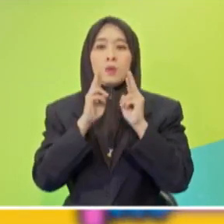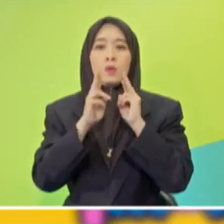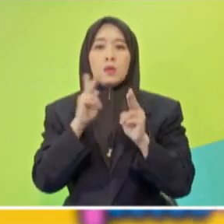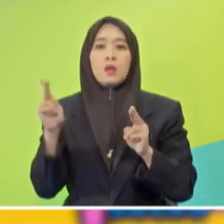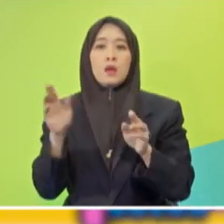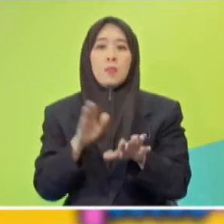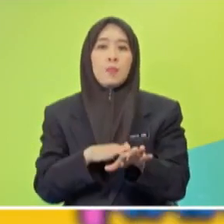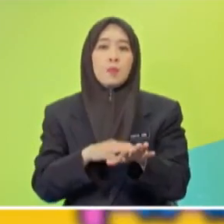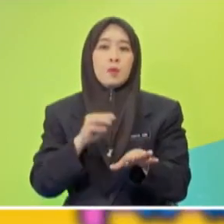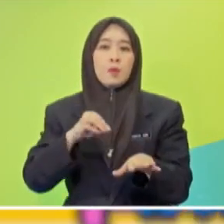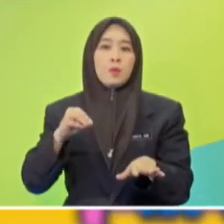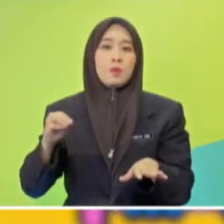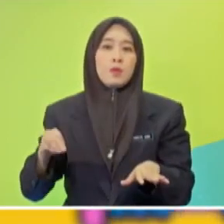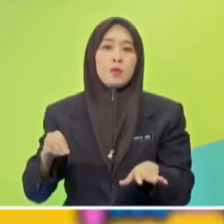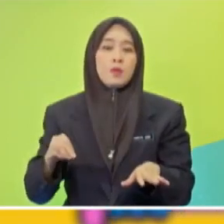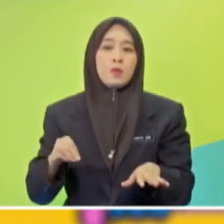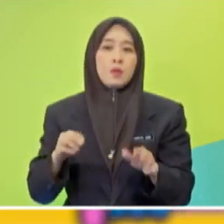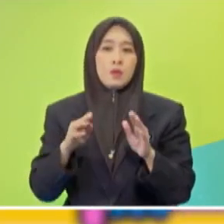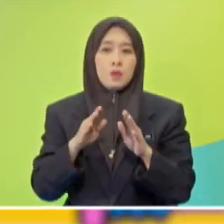di rumah baik